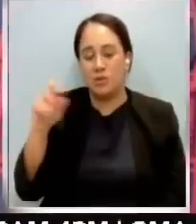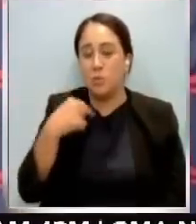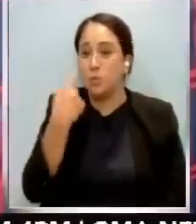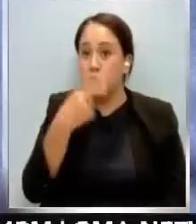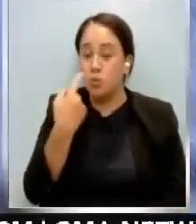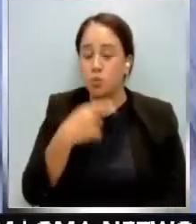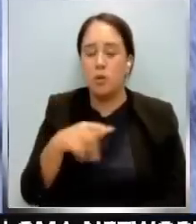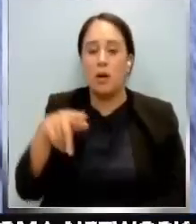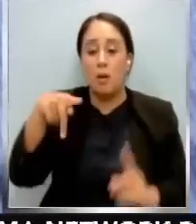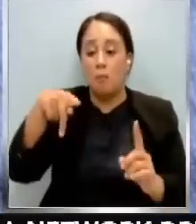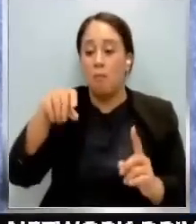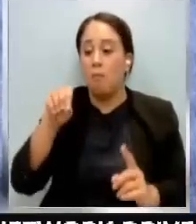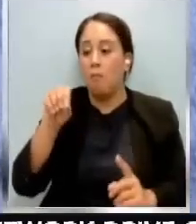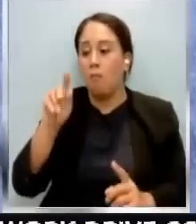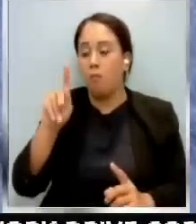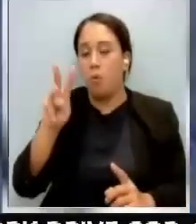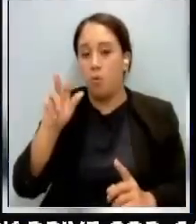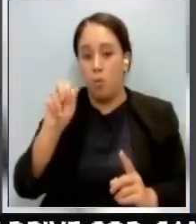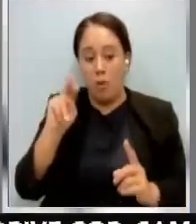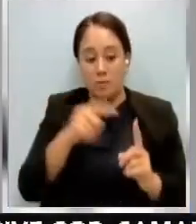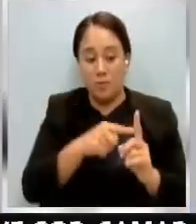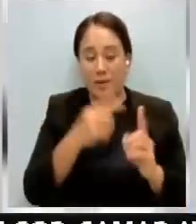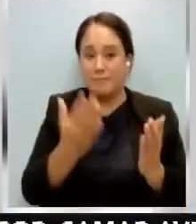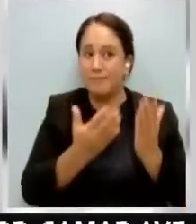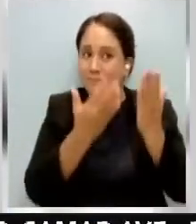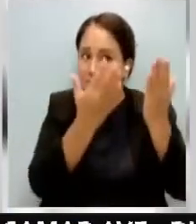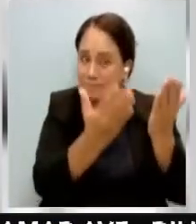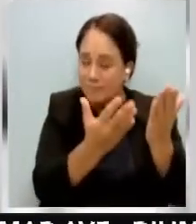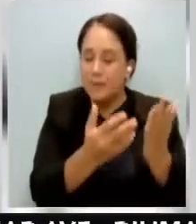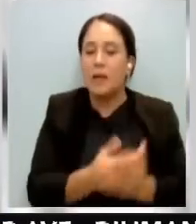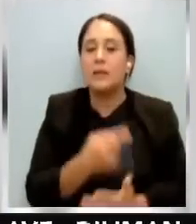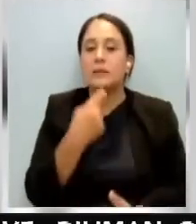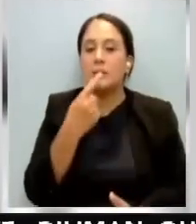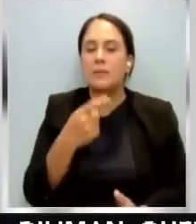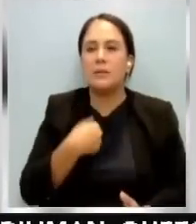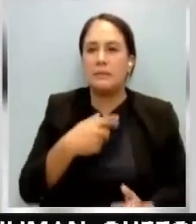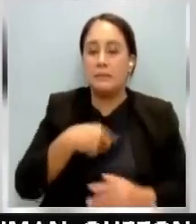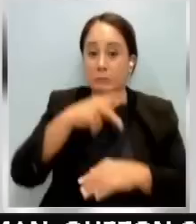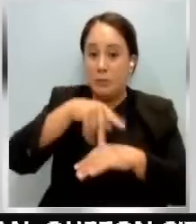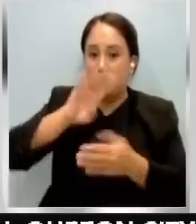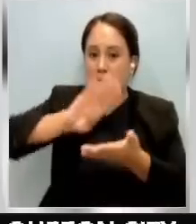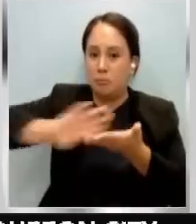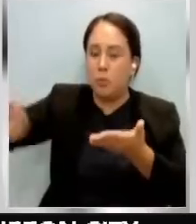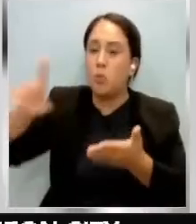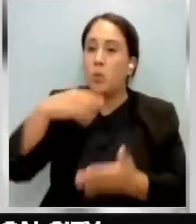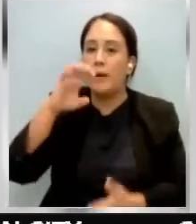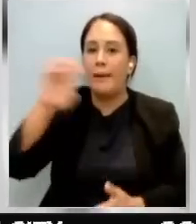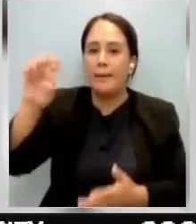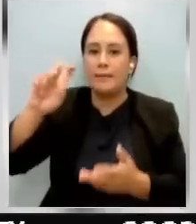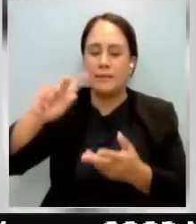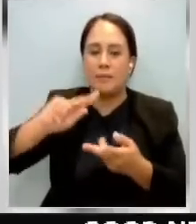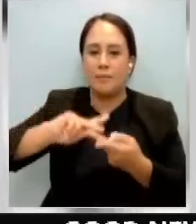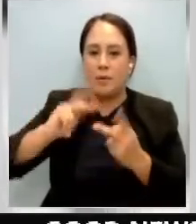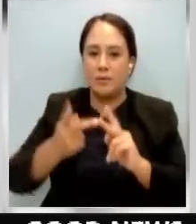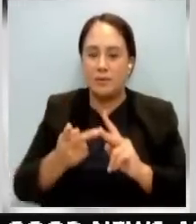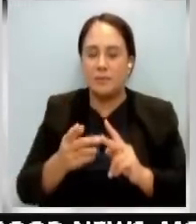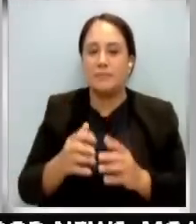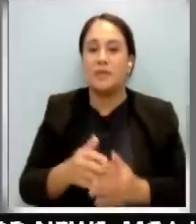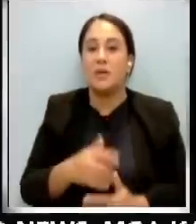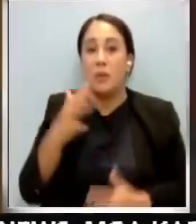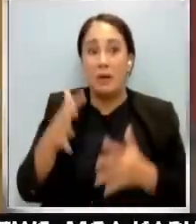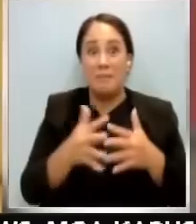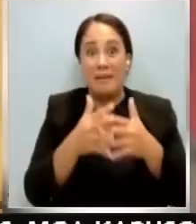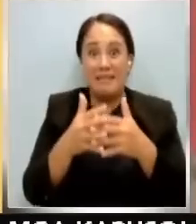Pok Wang para maghain ng petisyon para ipadeport ang kanyang ex-partner at American citizen na si Lee